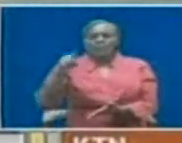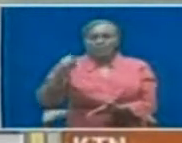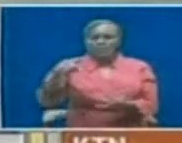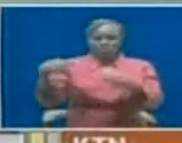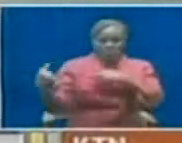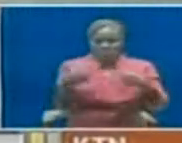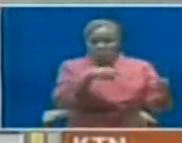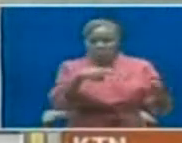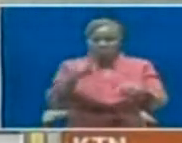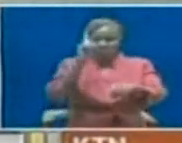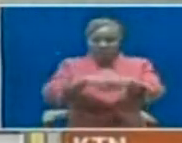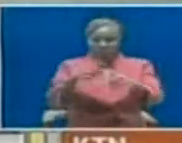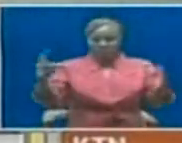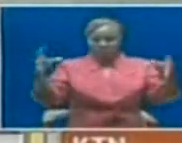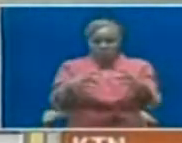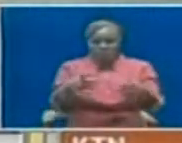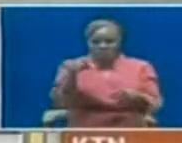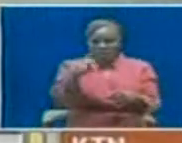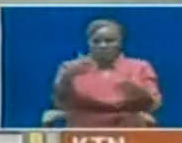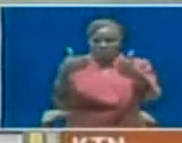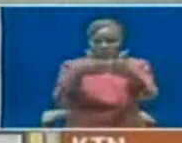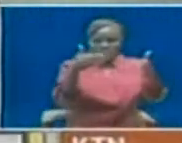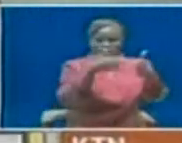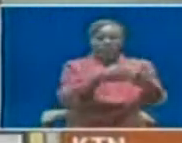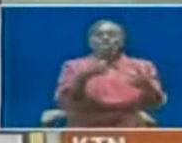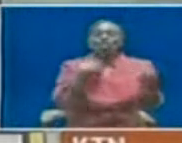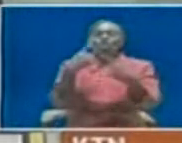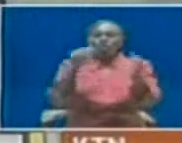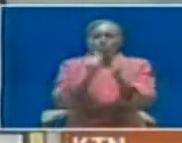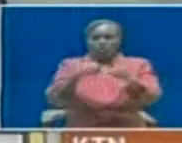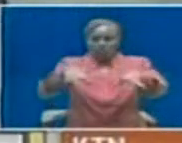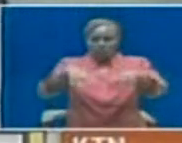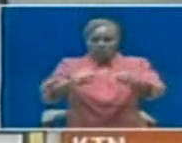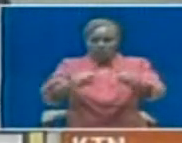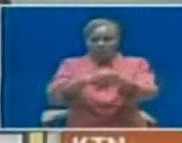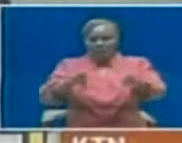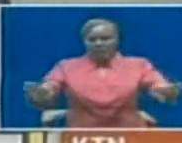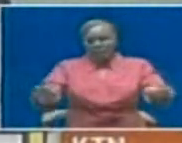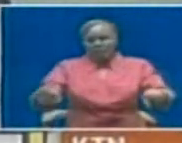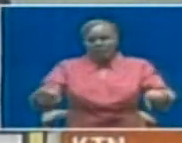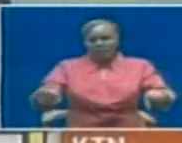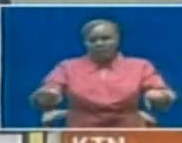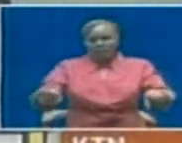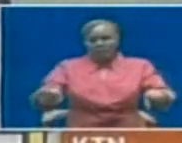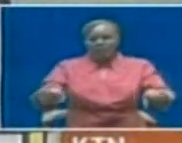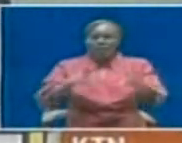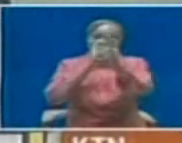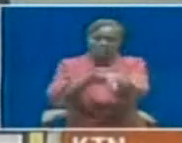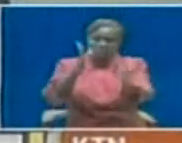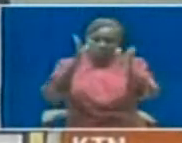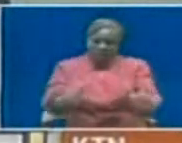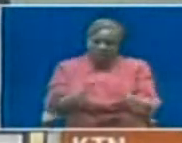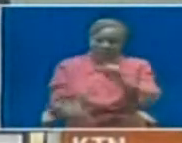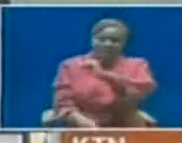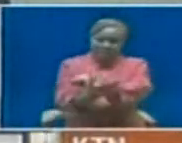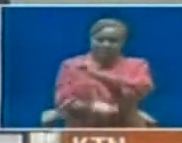ulianza pale kundi la wakazi hao walipozuiliwa kuzungumza na mwenyekiti wa tume hiyo Mohamed Swazuri. Nicholas Wambua ana